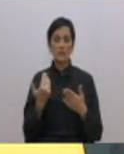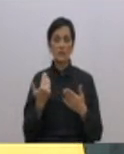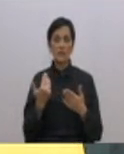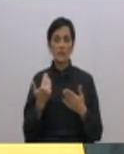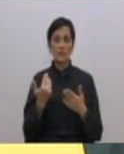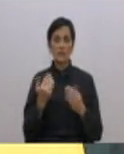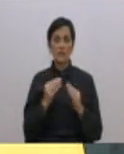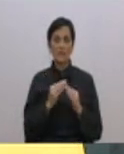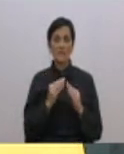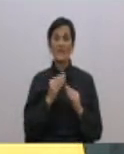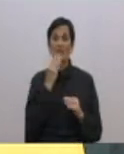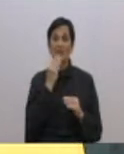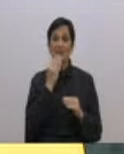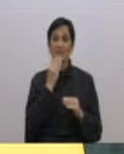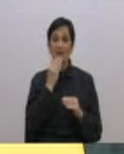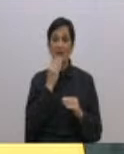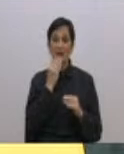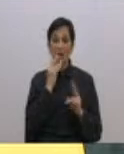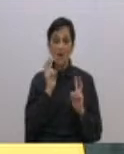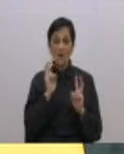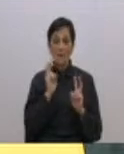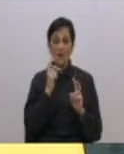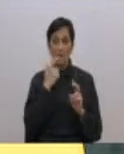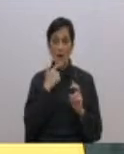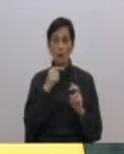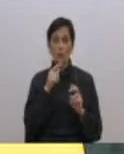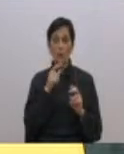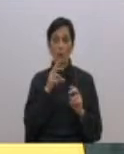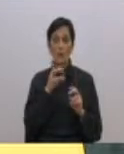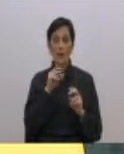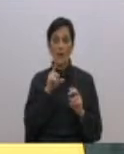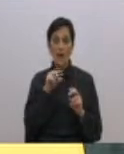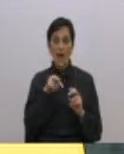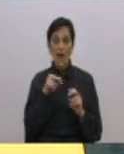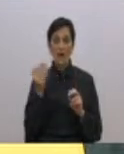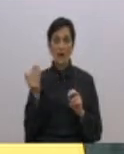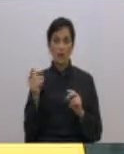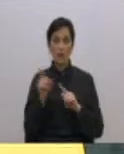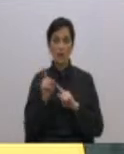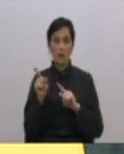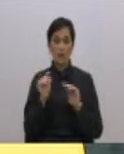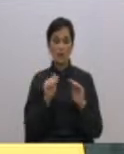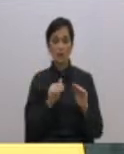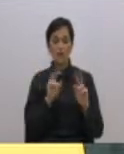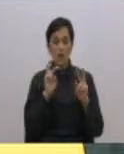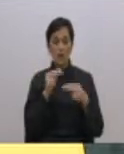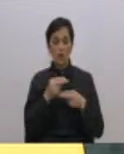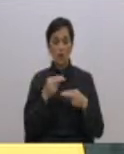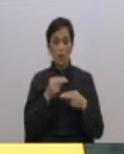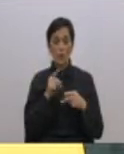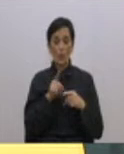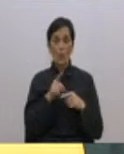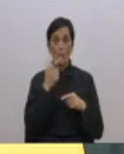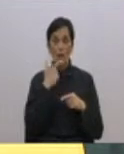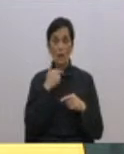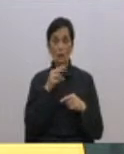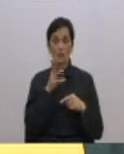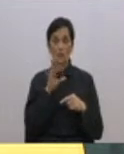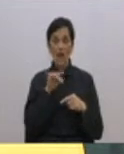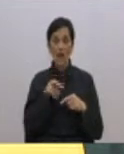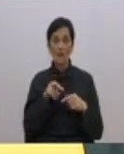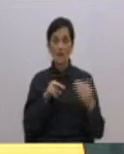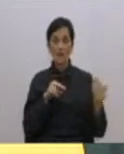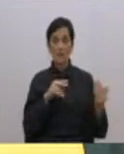ისა და ისე კვების საკითხზე, ისე ბატონი მიხელიც შეეხო ამ თემას, ისე როგორც ბატონი ტარიელი